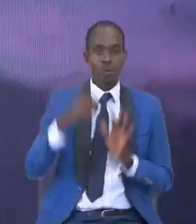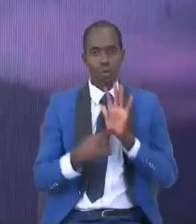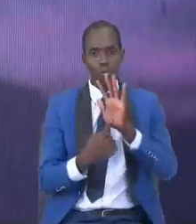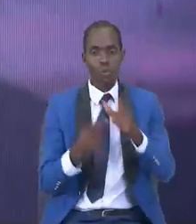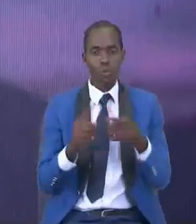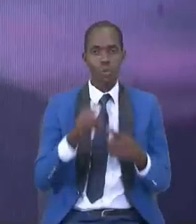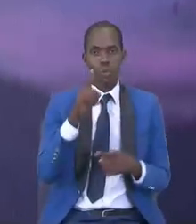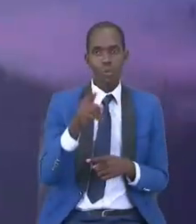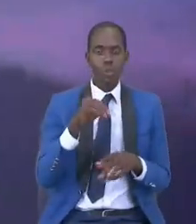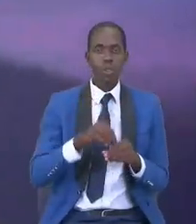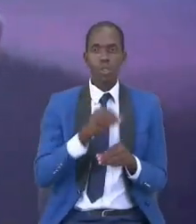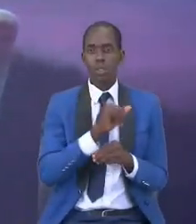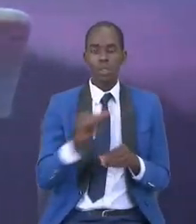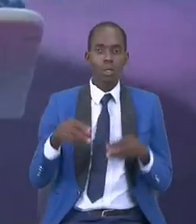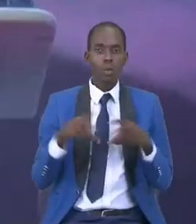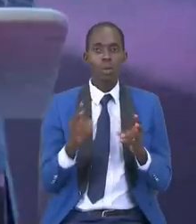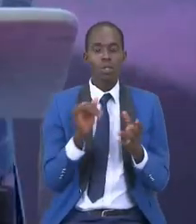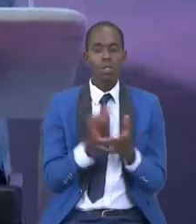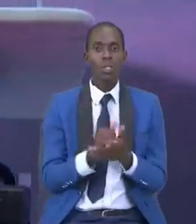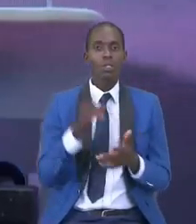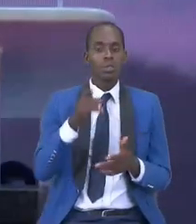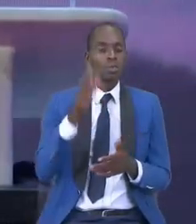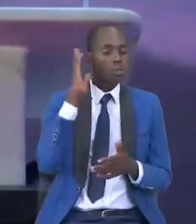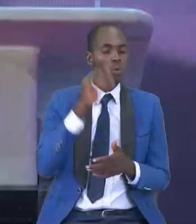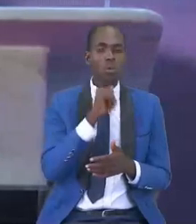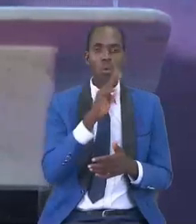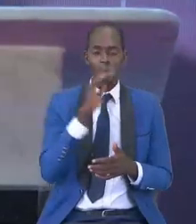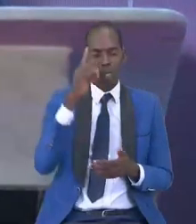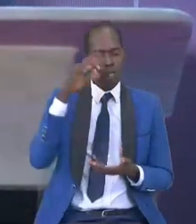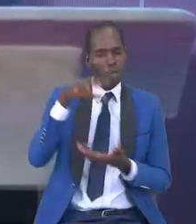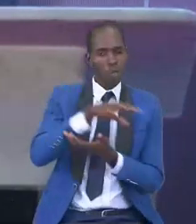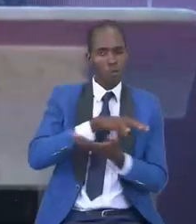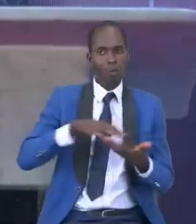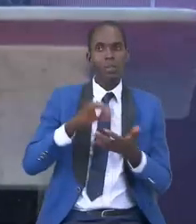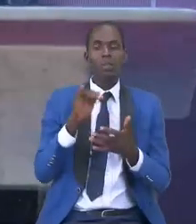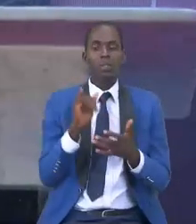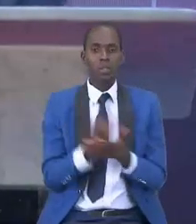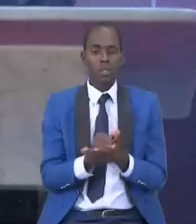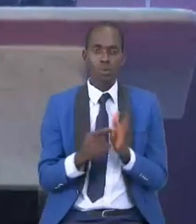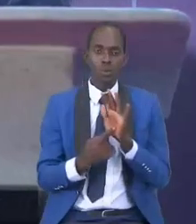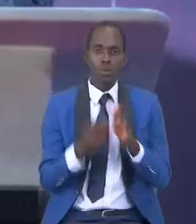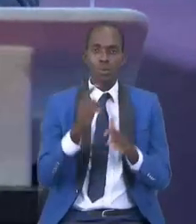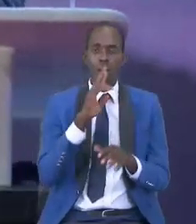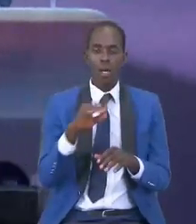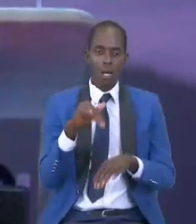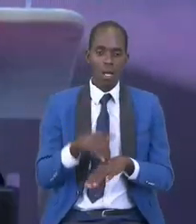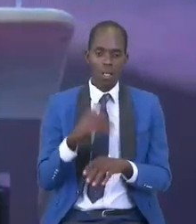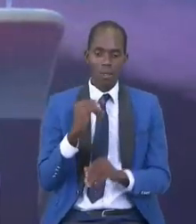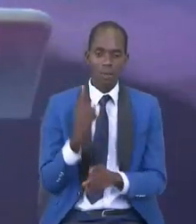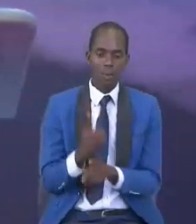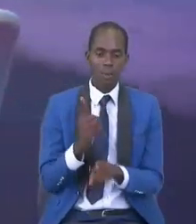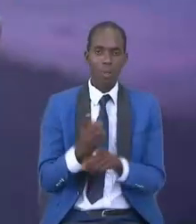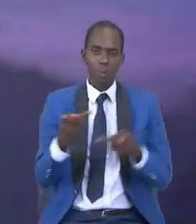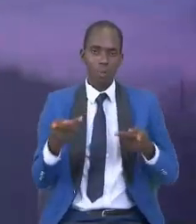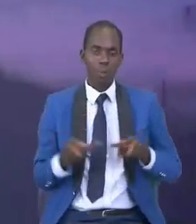révèle dans la révélation qui sera indélébile pour que tu aies dans un lieu